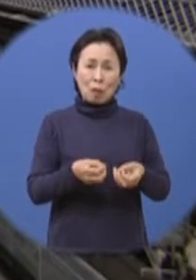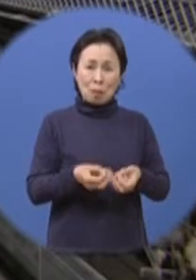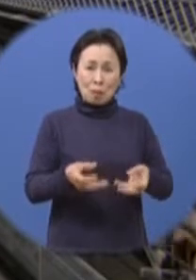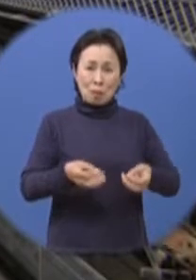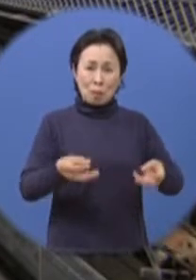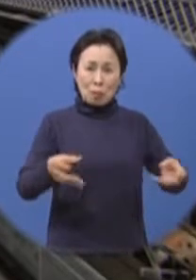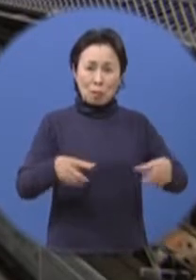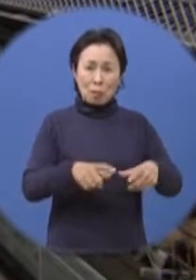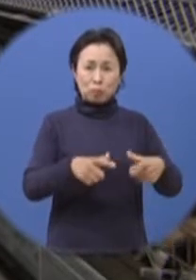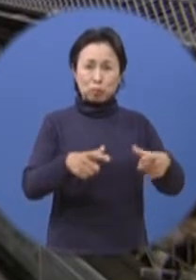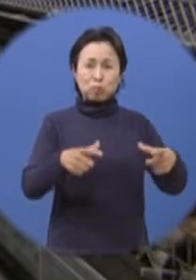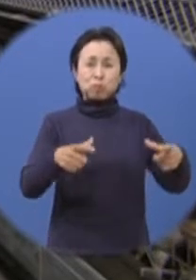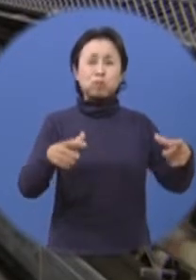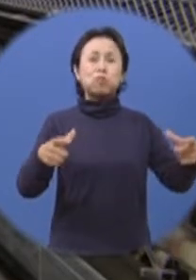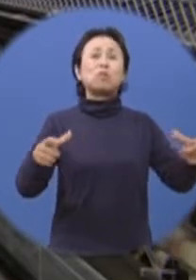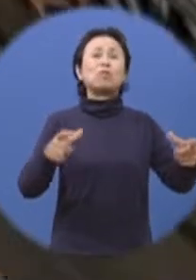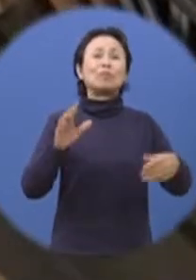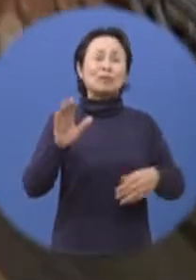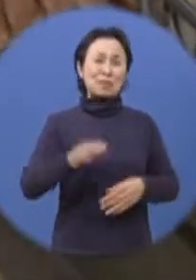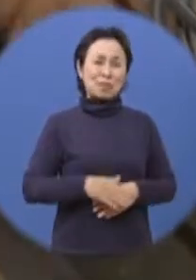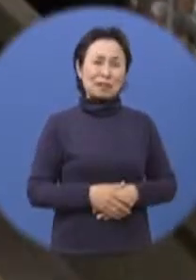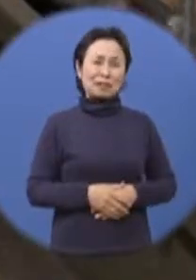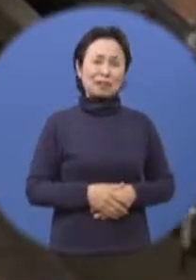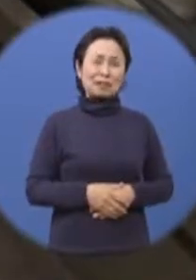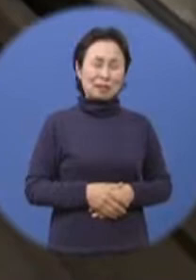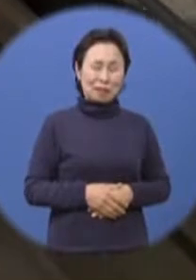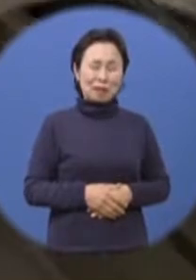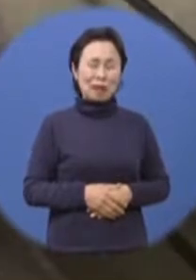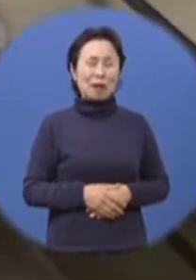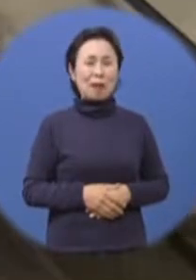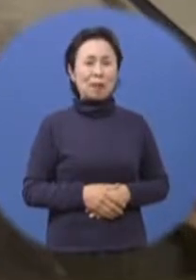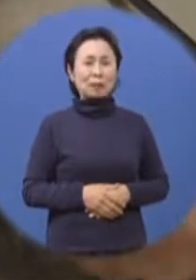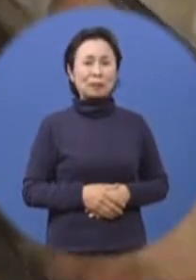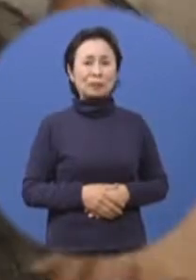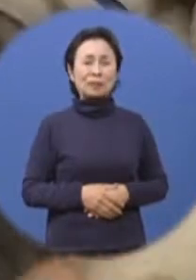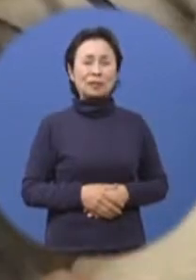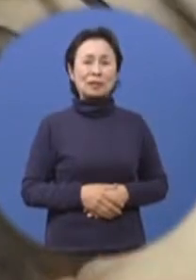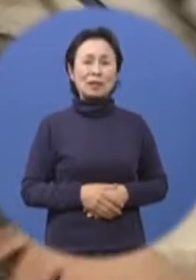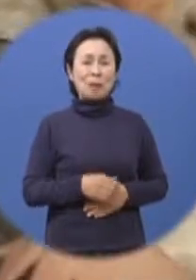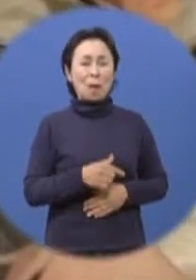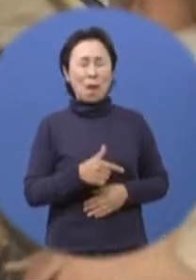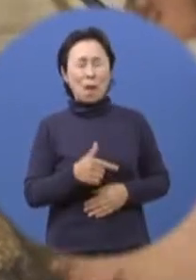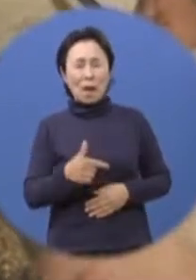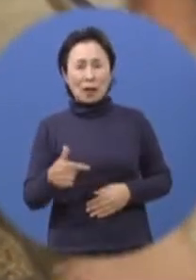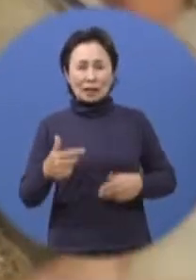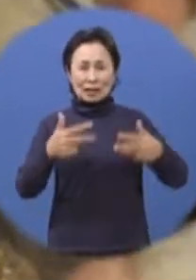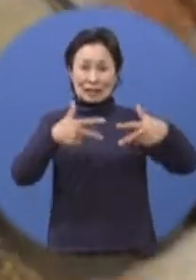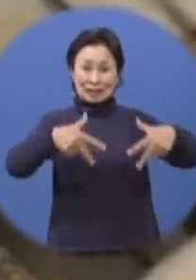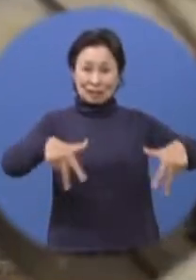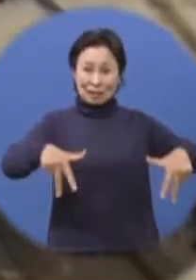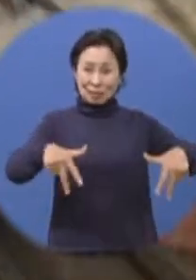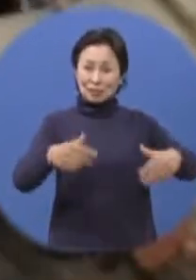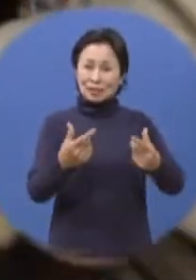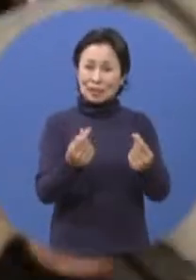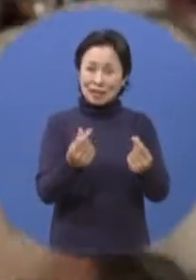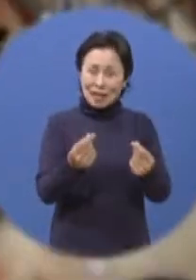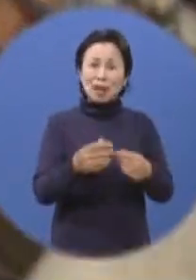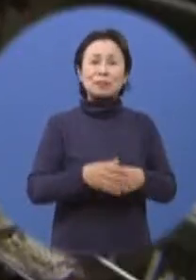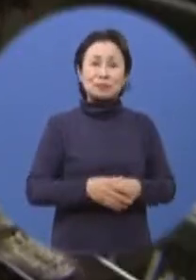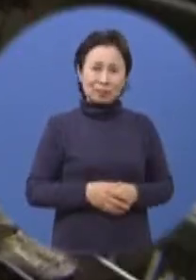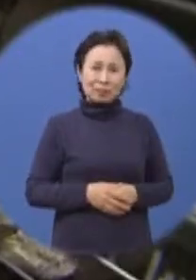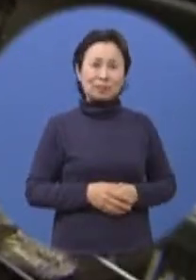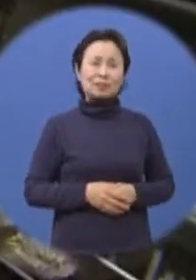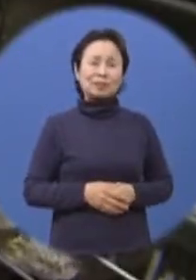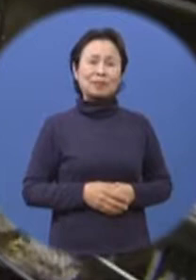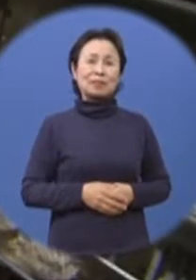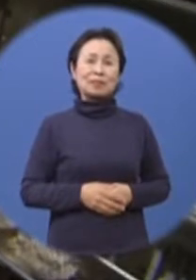はいなんていうんだったら崩れます大規模なシステムになっていくわけそうですねそれぞれと